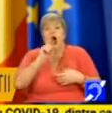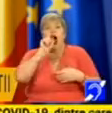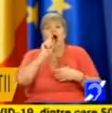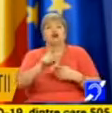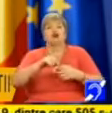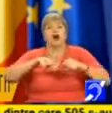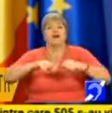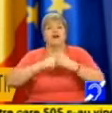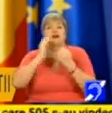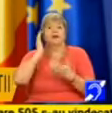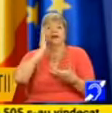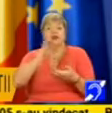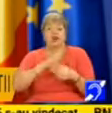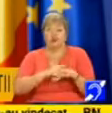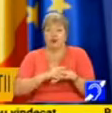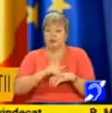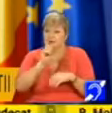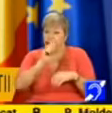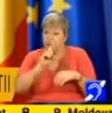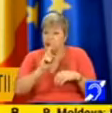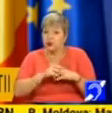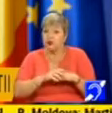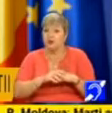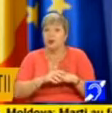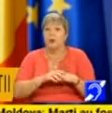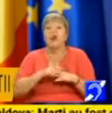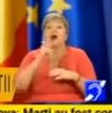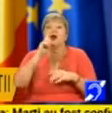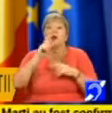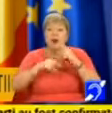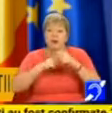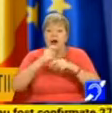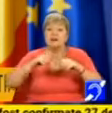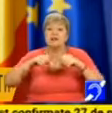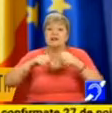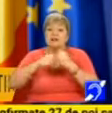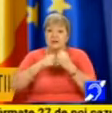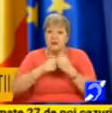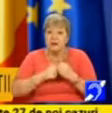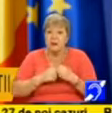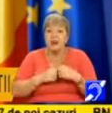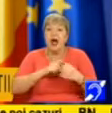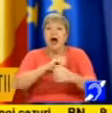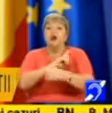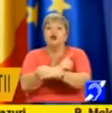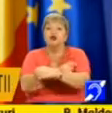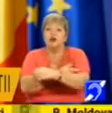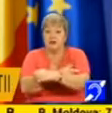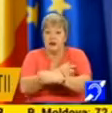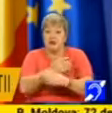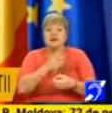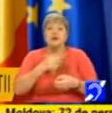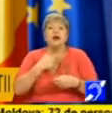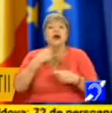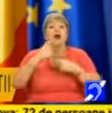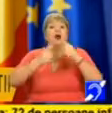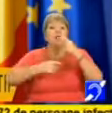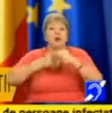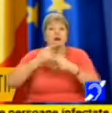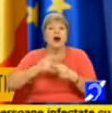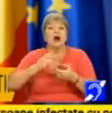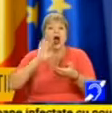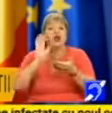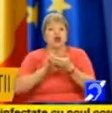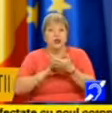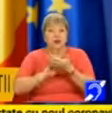întâmpla. Repet, lucrurile se vor întâmpla așa cum vor fi decise de autorități în baza dovezilor